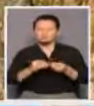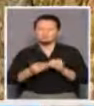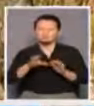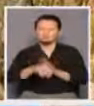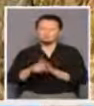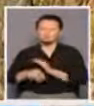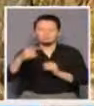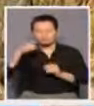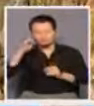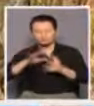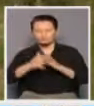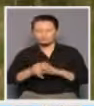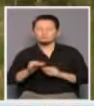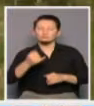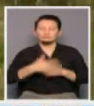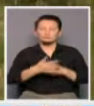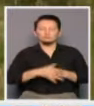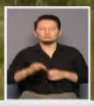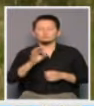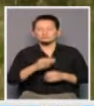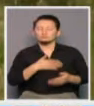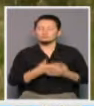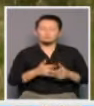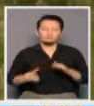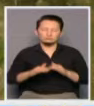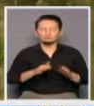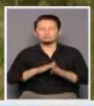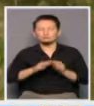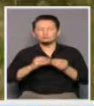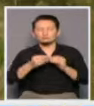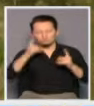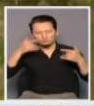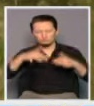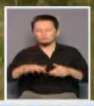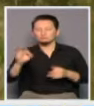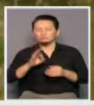между казахскими аулами и станциями. Активно поддерживал решение вопросов о земле